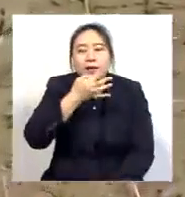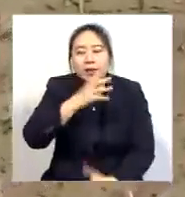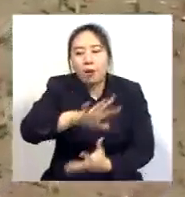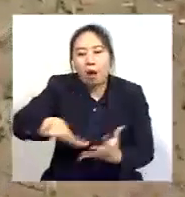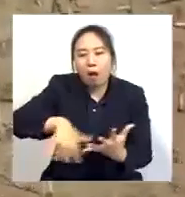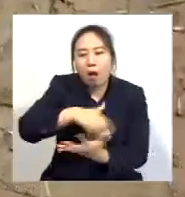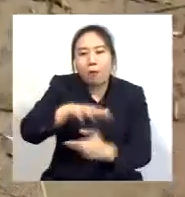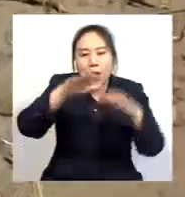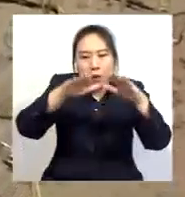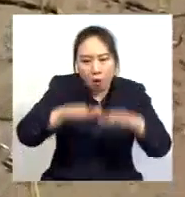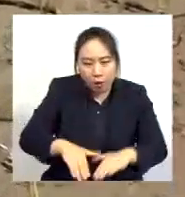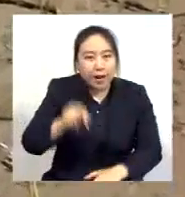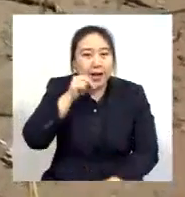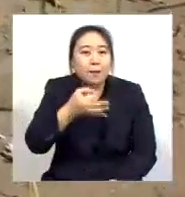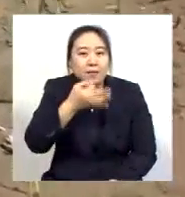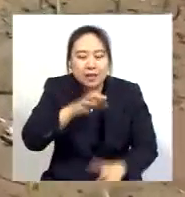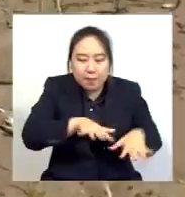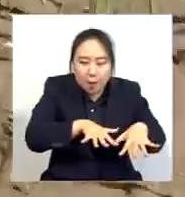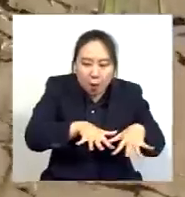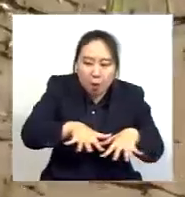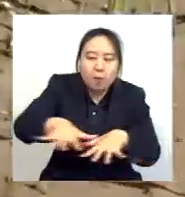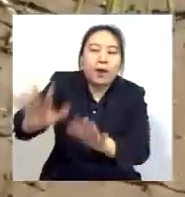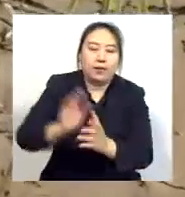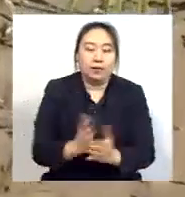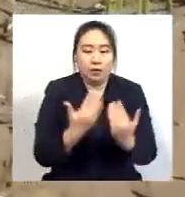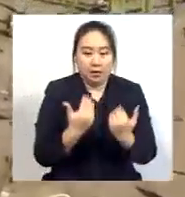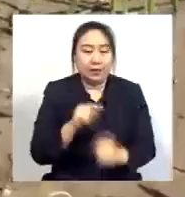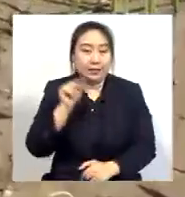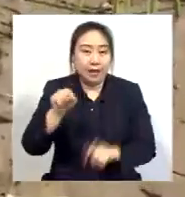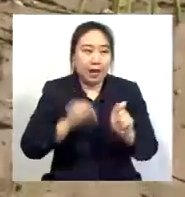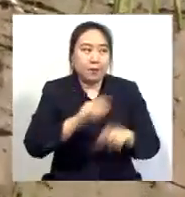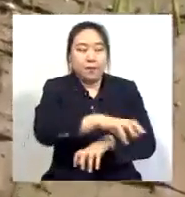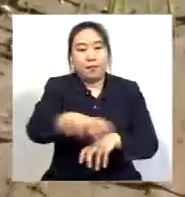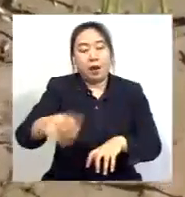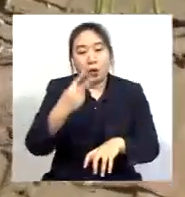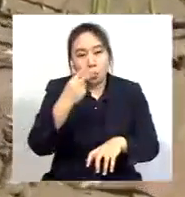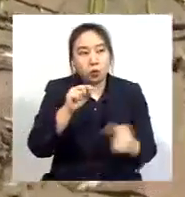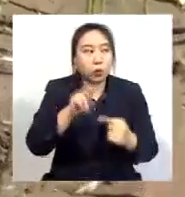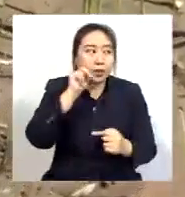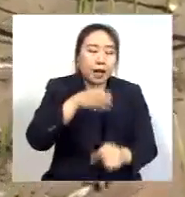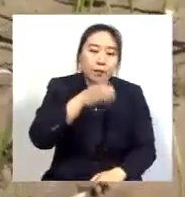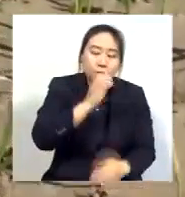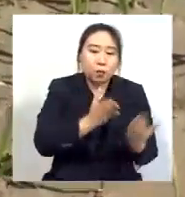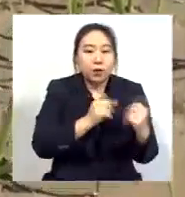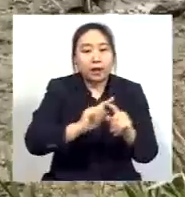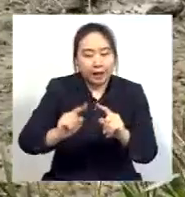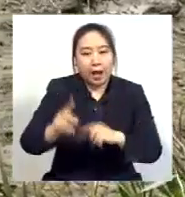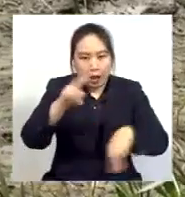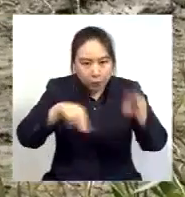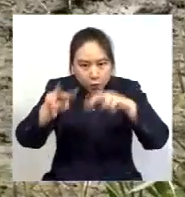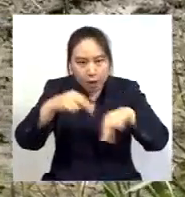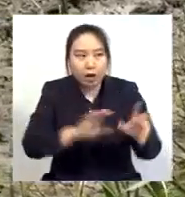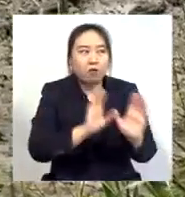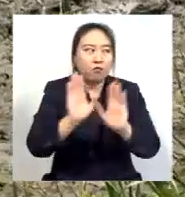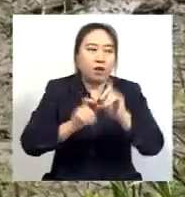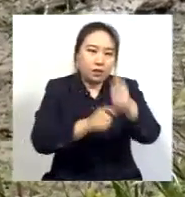ดันน้ำเค็มออกไปที่สำคัญคือสั่งการให้ทุกอำเภอติดตามสถานการณ์เรื่องน้ำกินน้ำใช้อย่างใกล้ชิดนะคะแล้วก็ฝากถึงเกษ